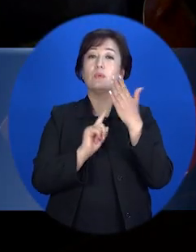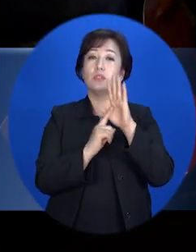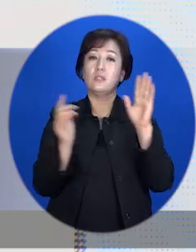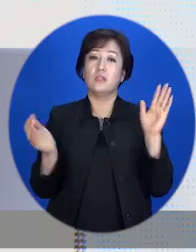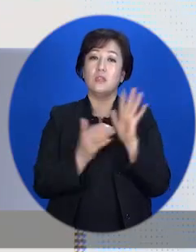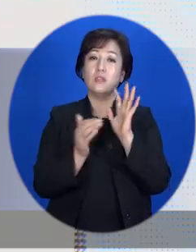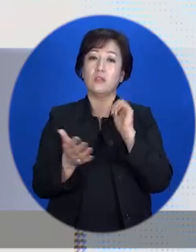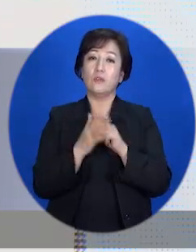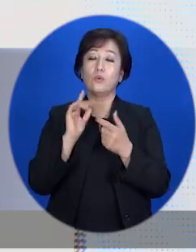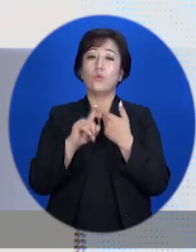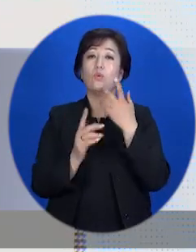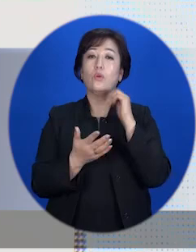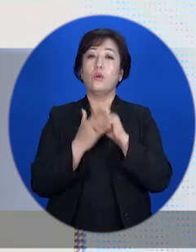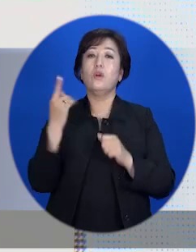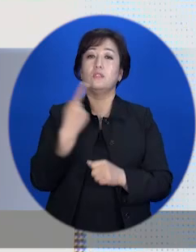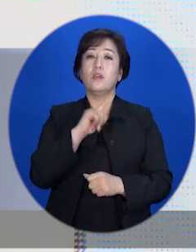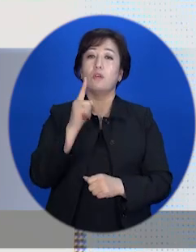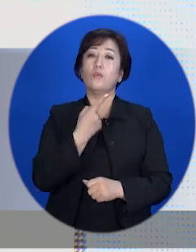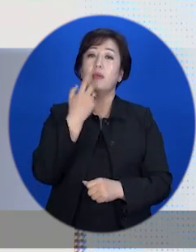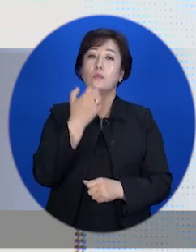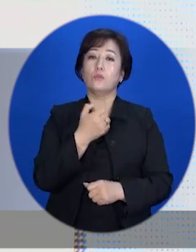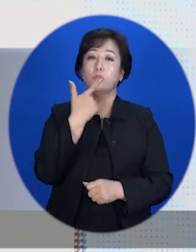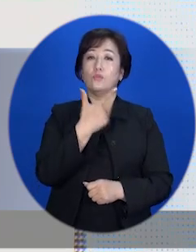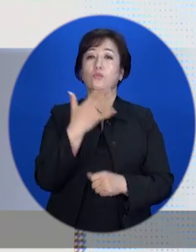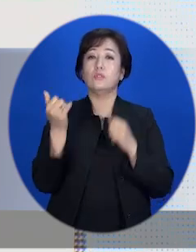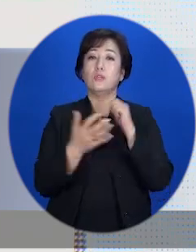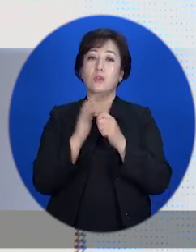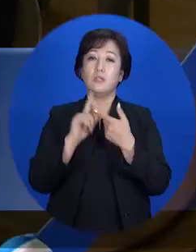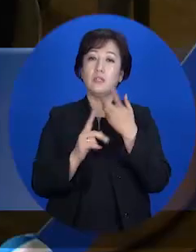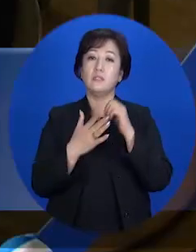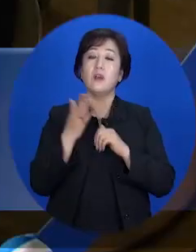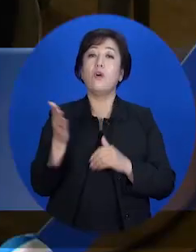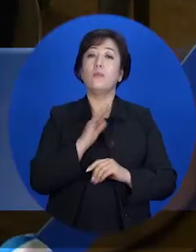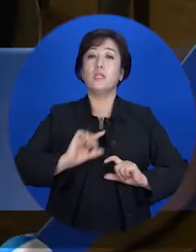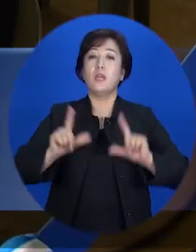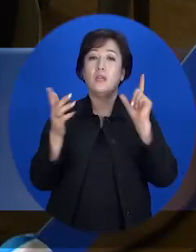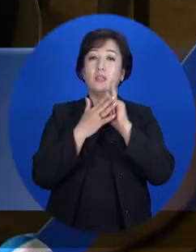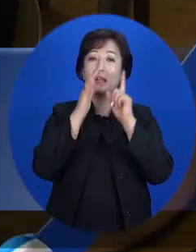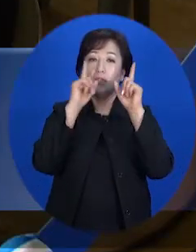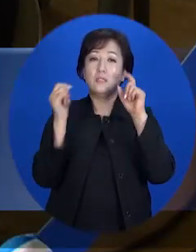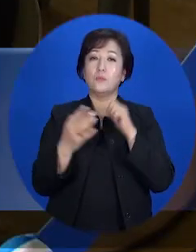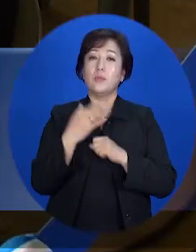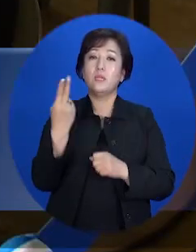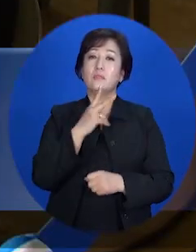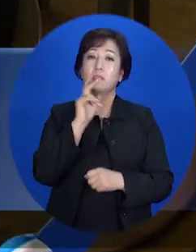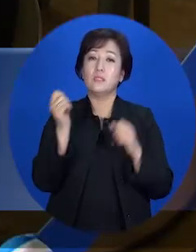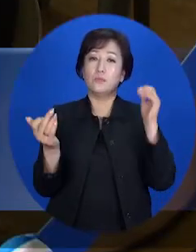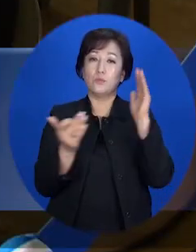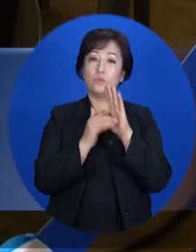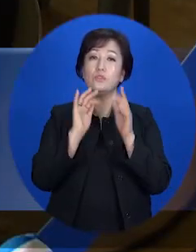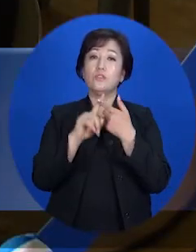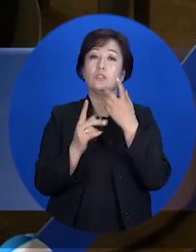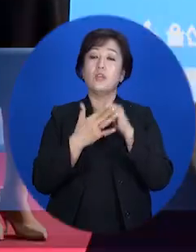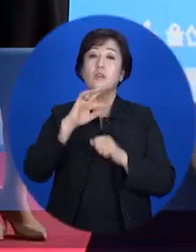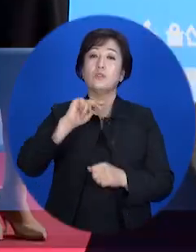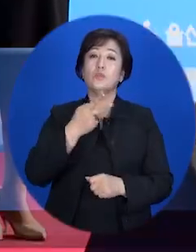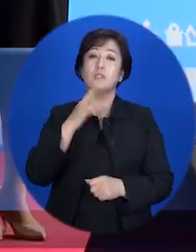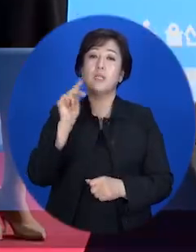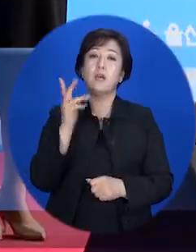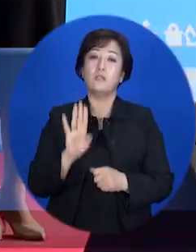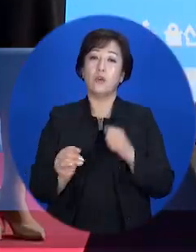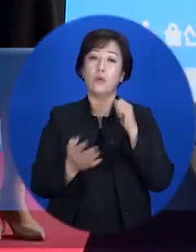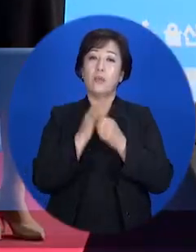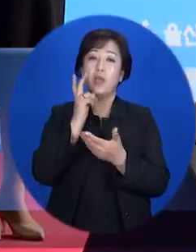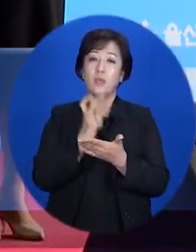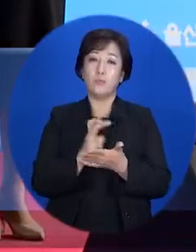한편 수산인의 날은 1969년 어민의 날로 시작해 2015년 6월 제정된 수산업 어촌발전 기본법에